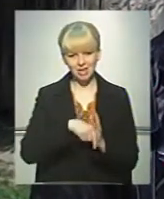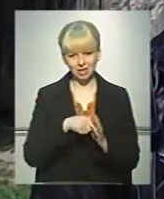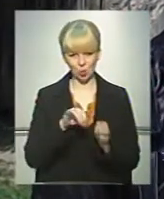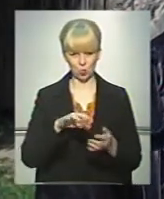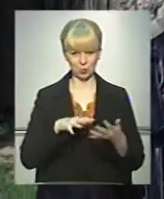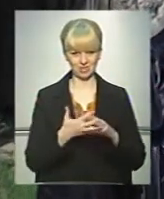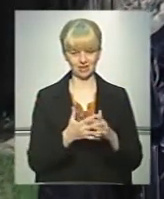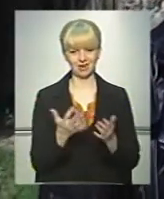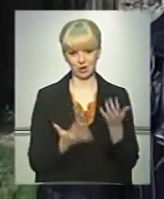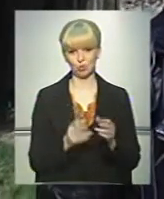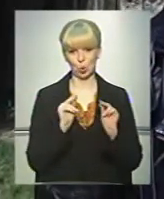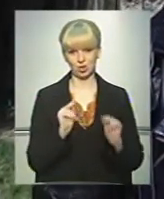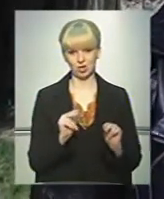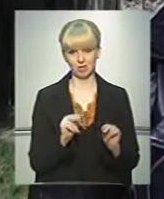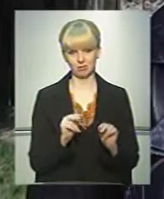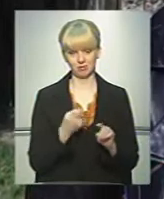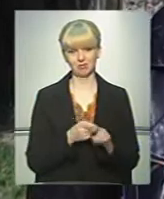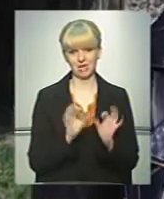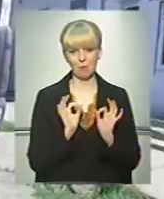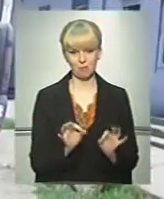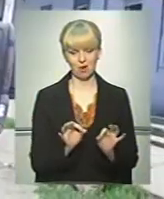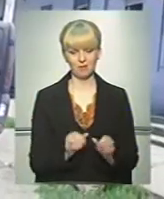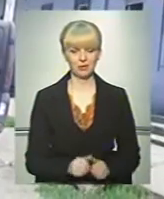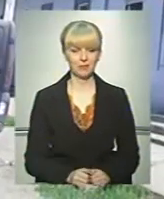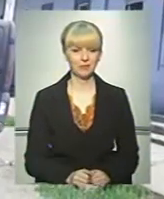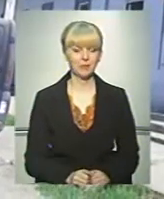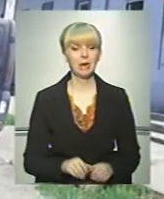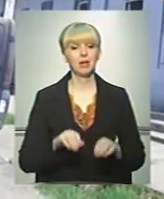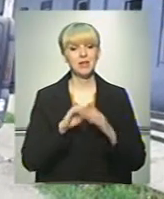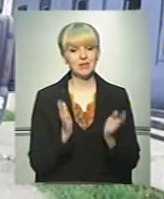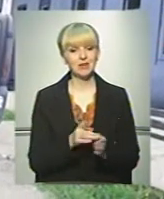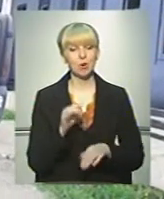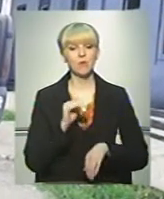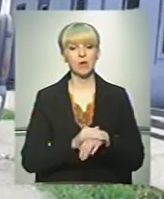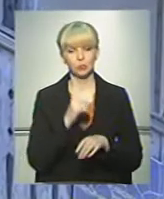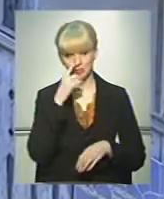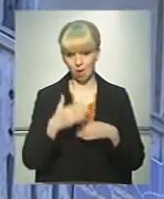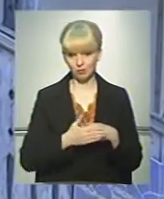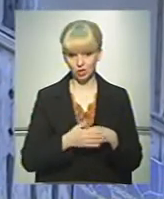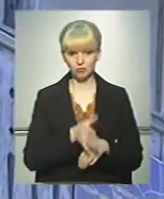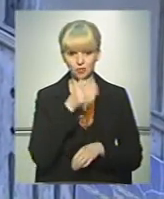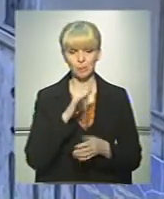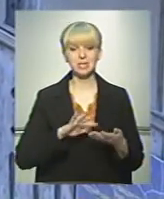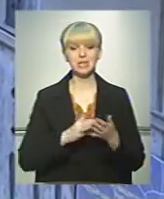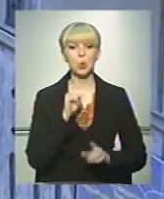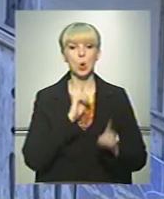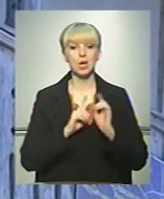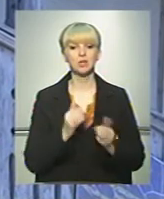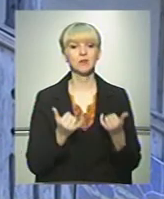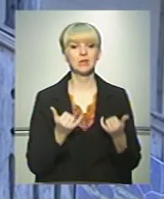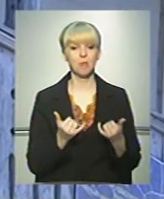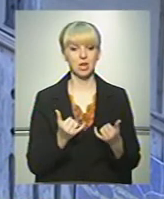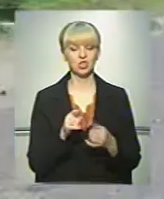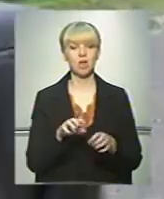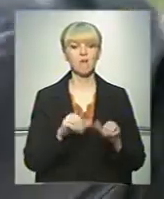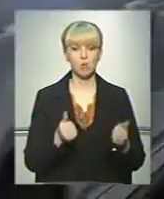сіл, якщо чесно. Ну це правда, так. І взагалі той факт, що найближчим часом сільської ради у теперішньому